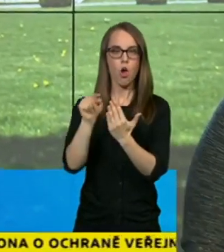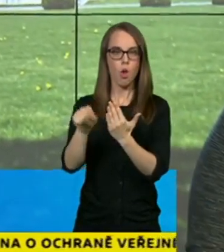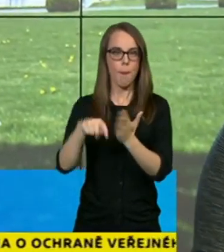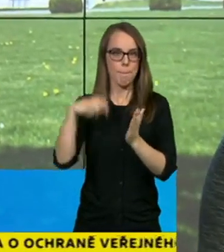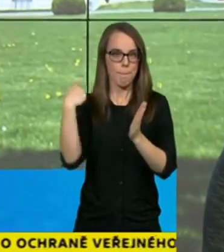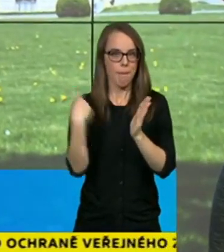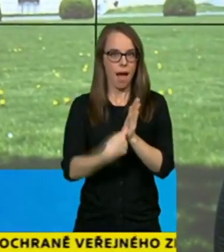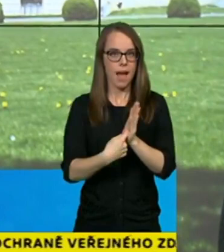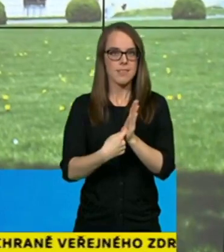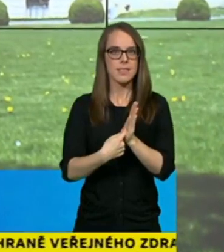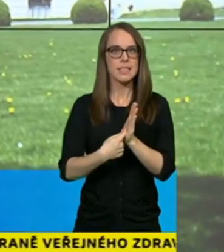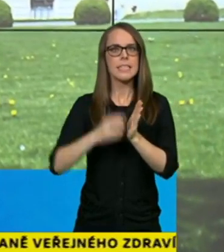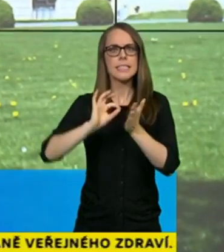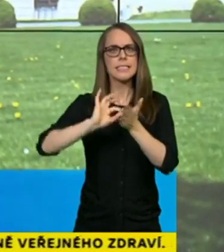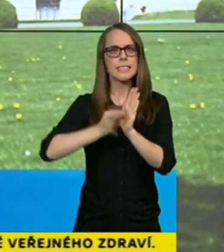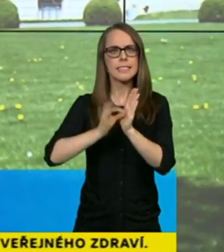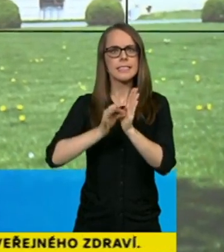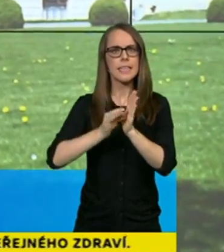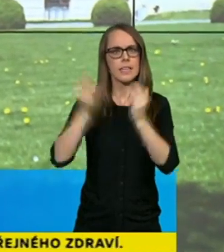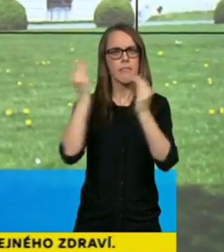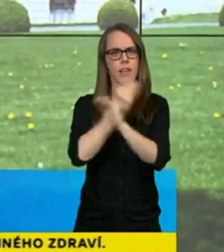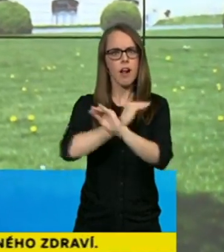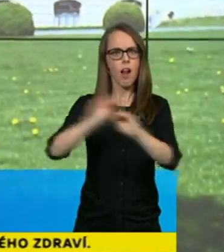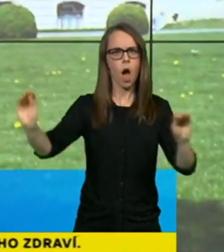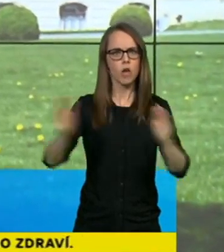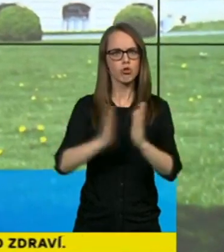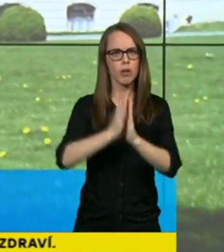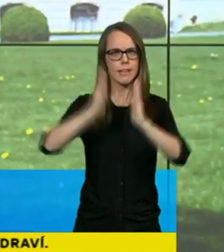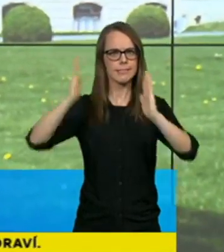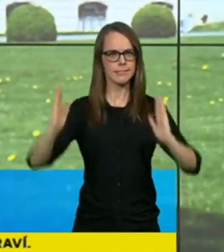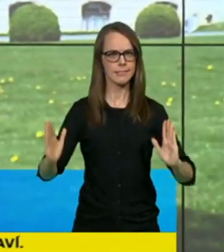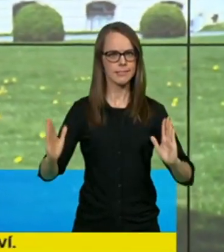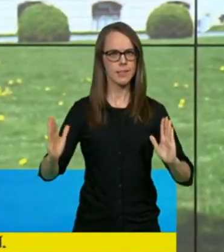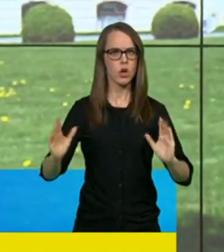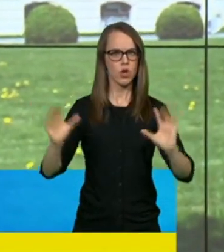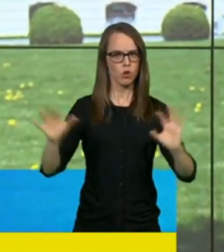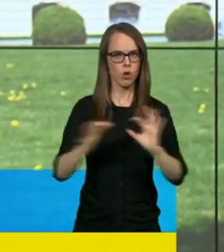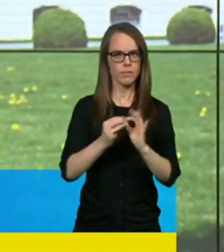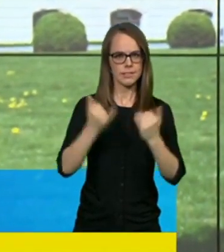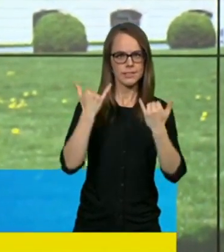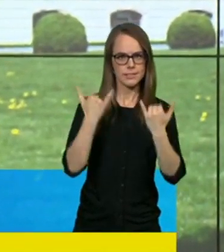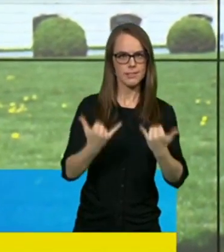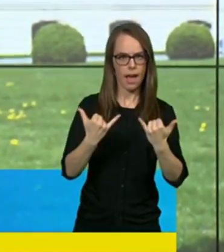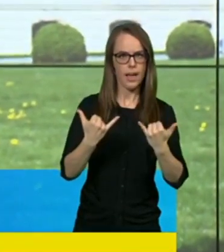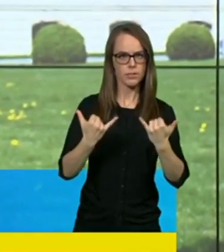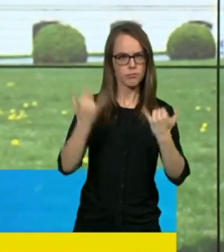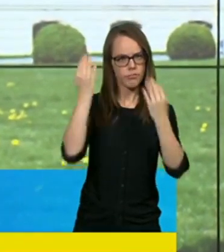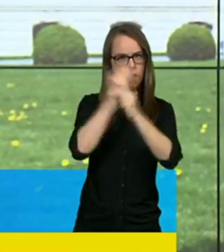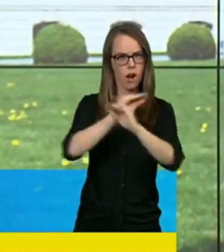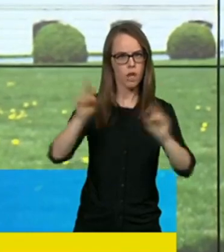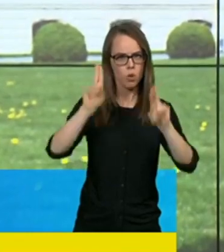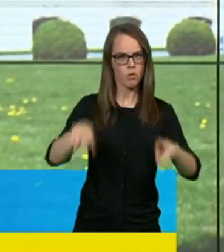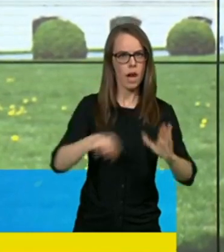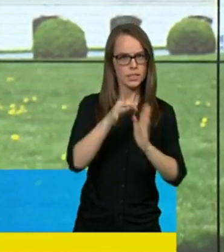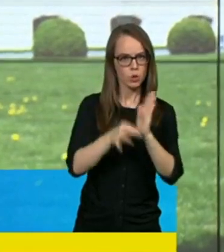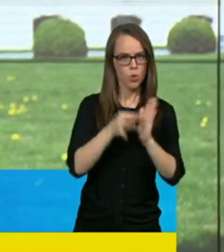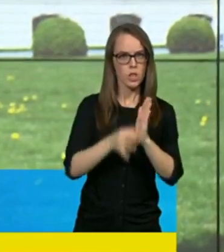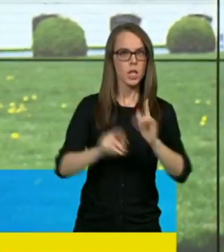usnadněné, ty nákupy? A jestli tam nevnímáte nějaké riziko zneužití, například nakupování předraženého materiálu, tak dále.